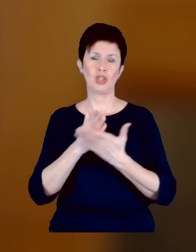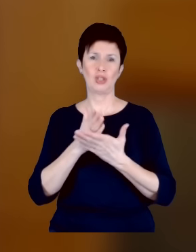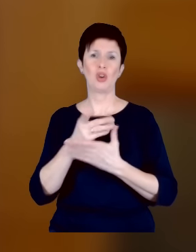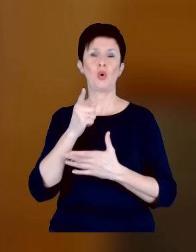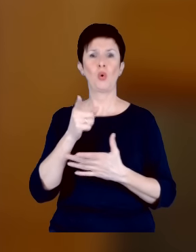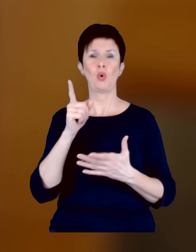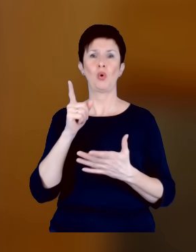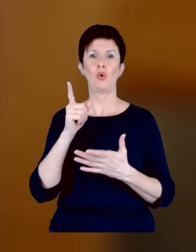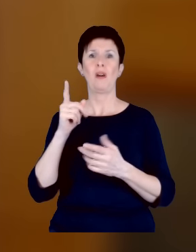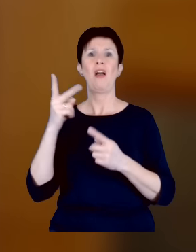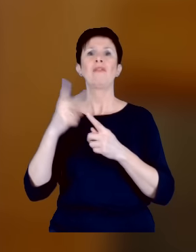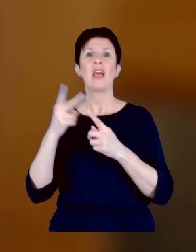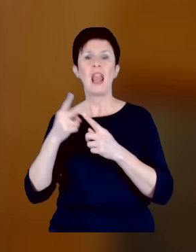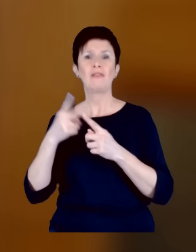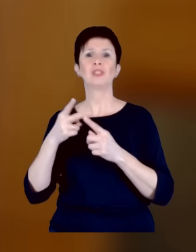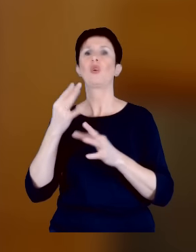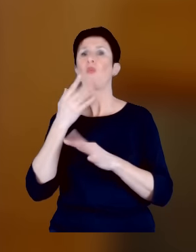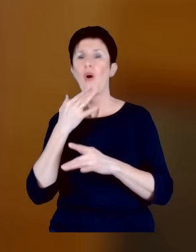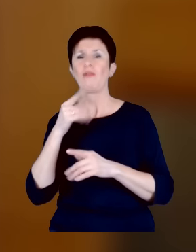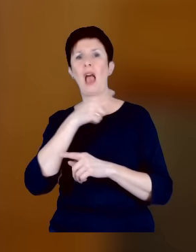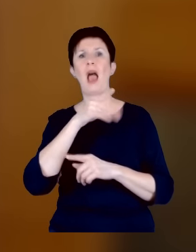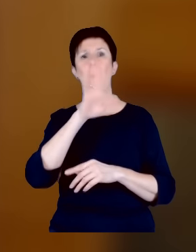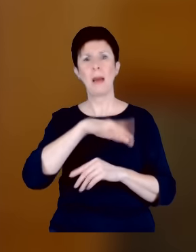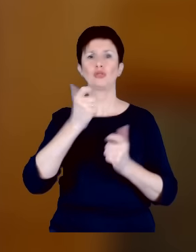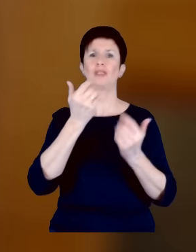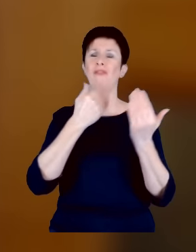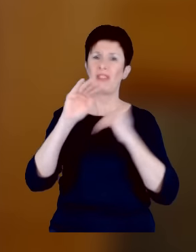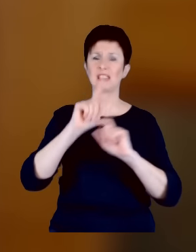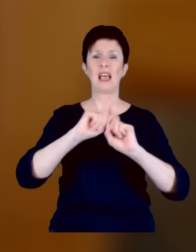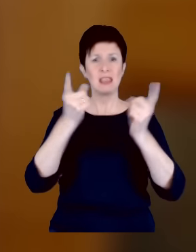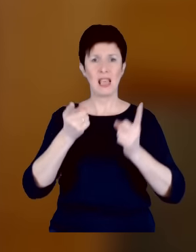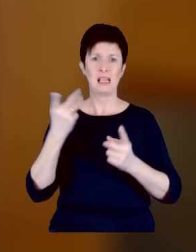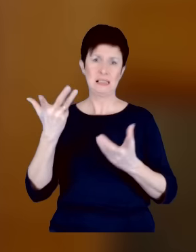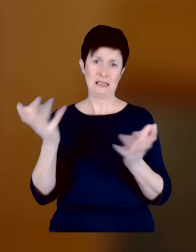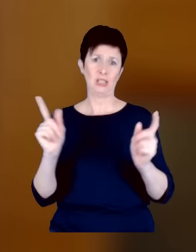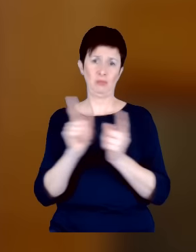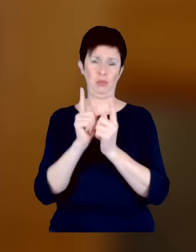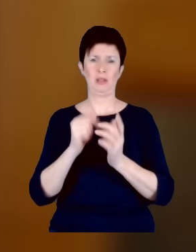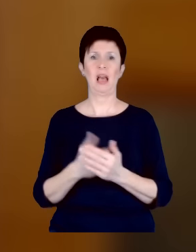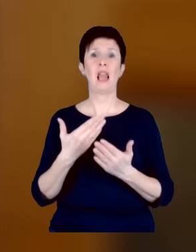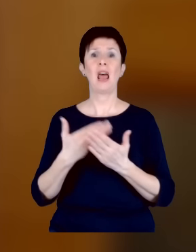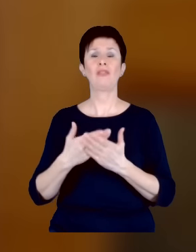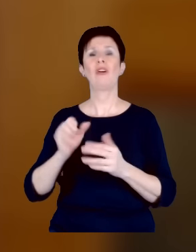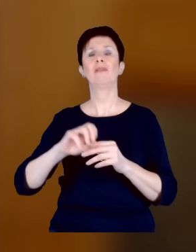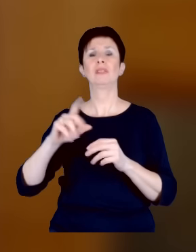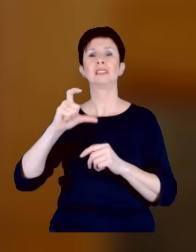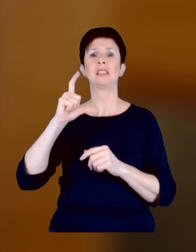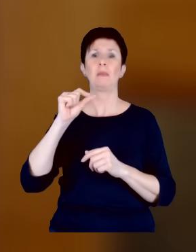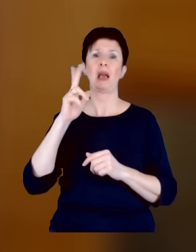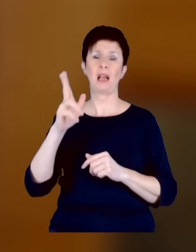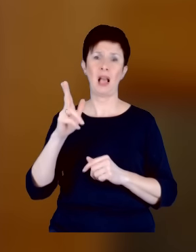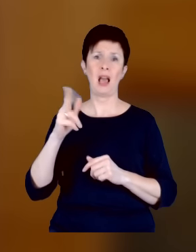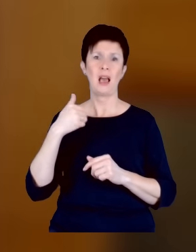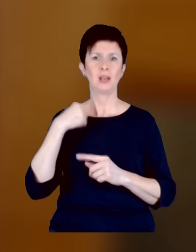mediach jest mówione na ten temat, rząd robi. Bo to, co jest mówione w mediach, no to przynajmniej w obszarze CPK to znamionuje daleko